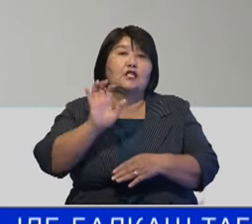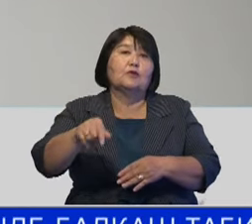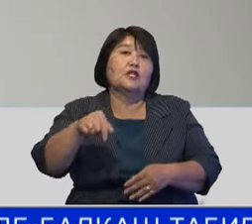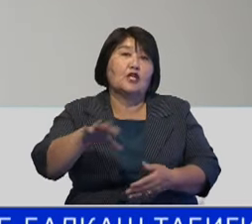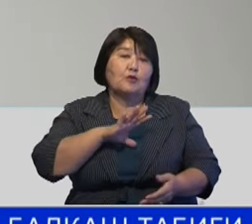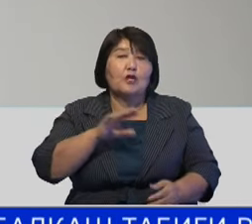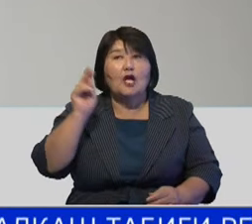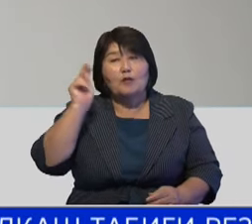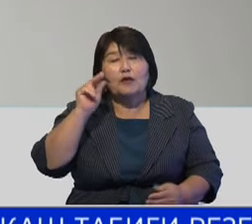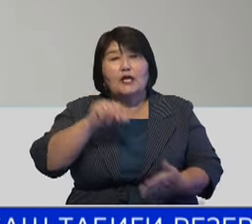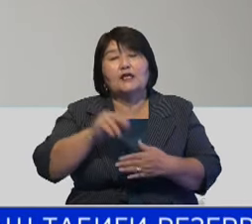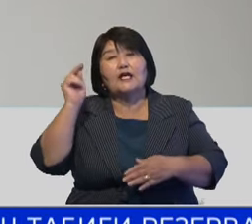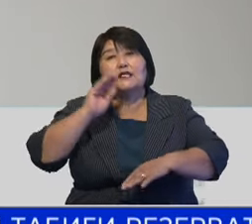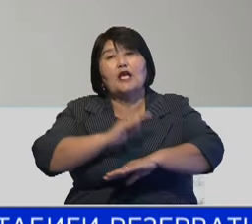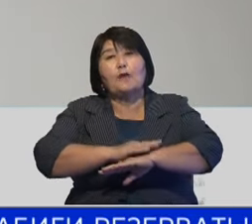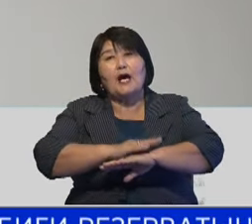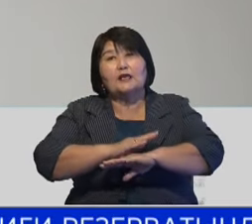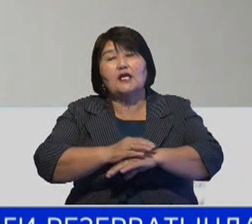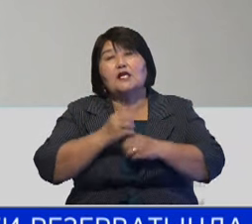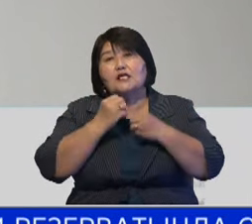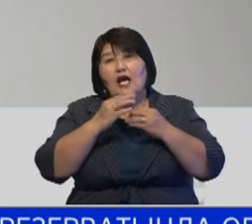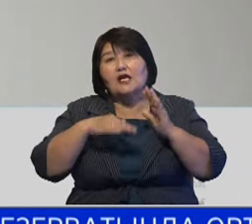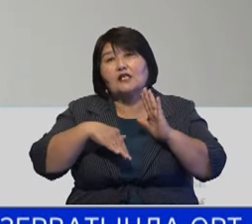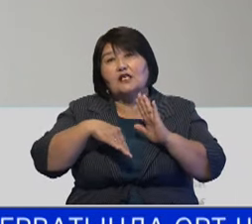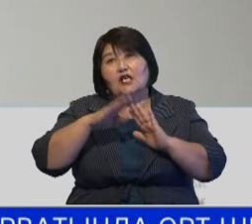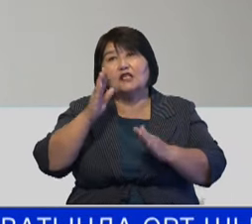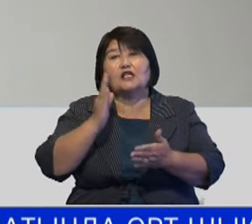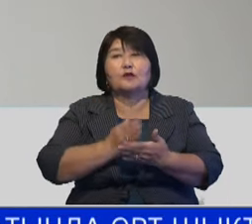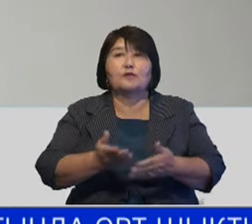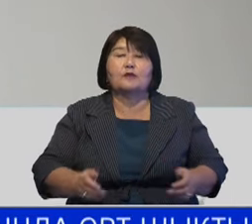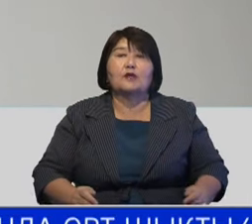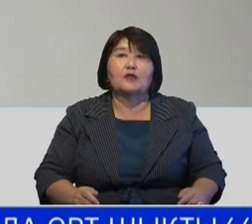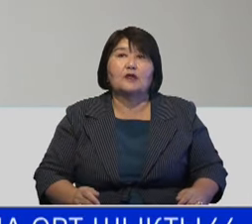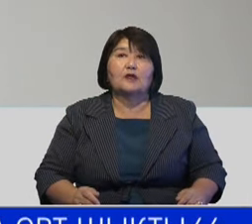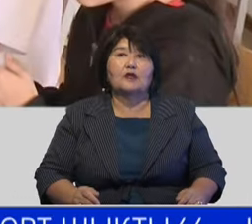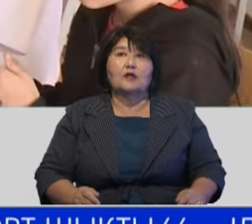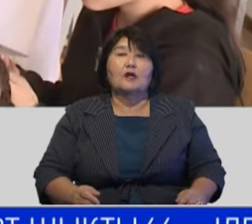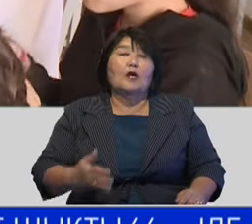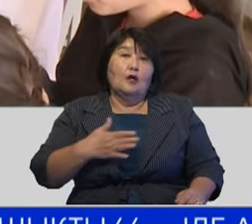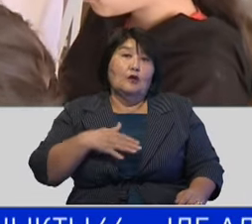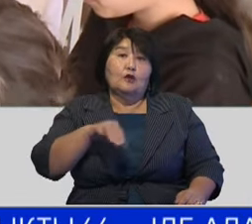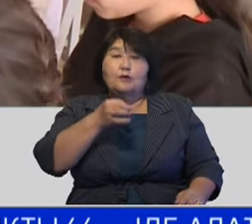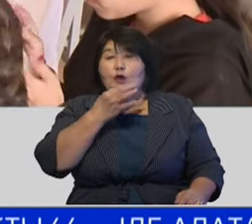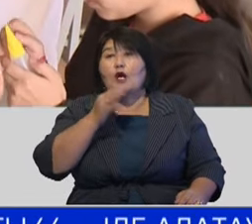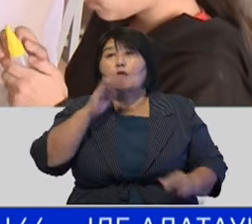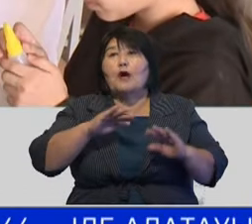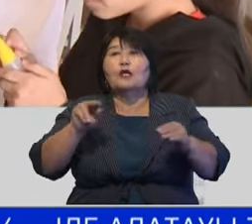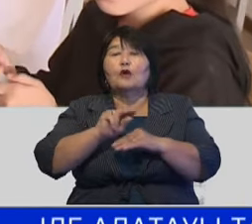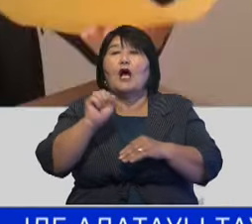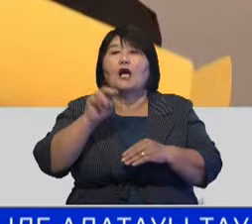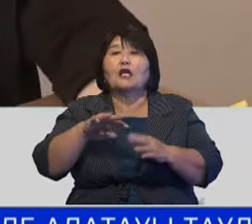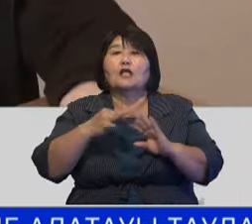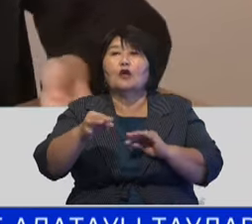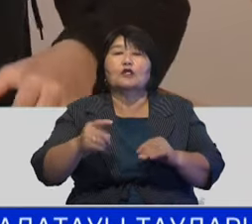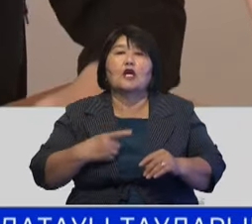болатын. Білімдерін алып, сабақтарын жақсартып, кішкене өзімізге ұнатып жатыр. Балаларды оқытуға Арал